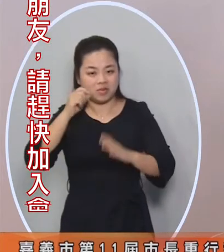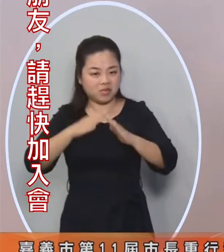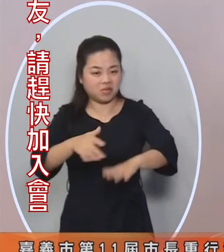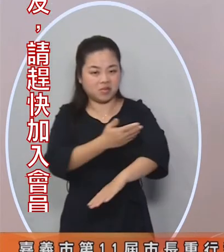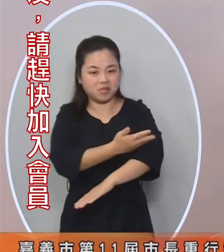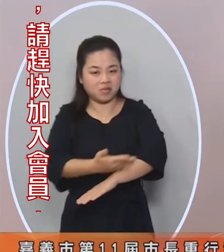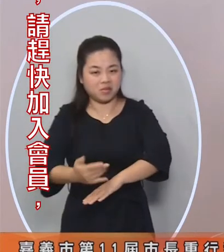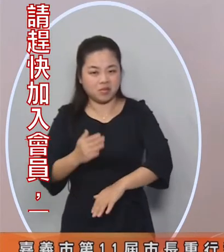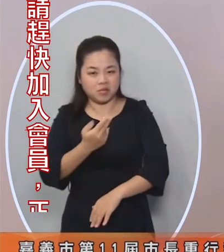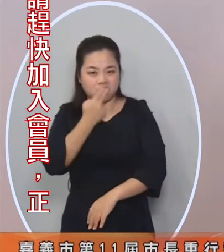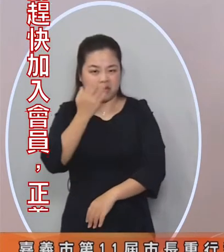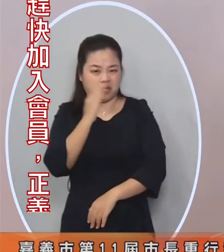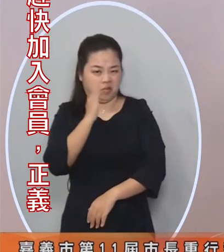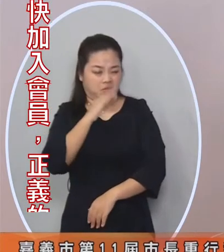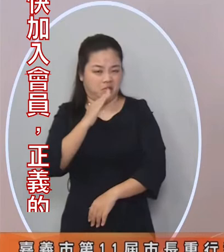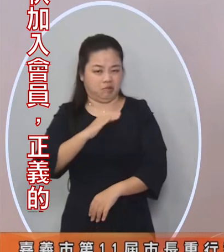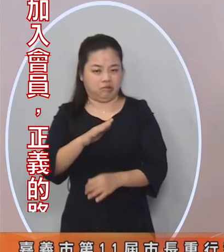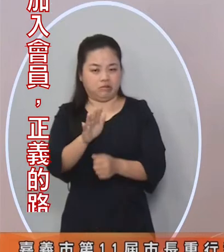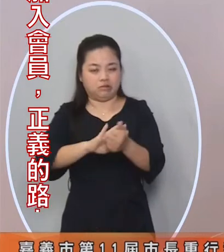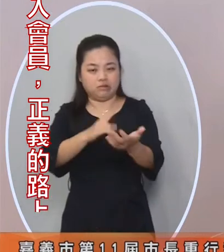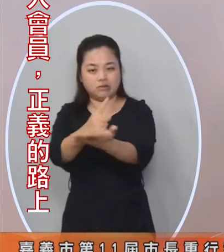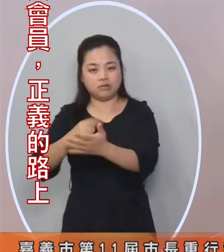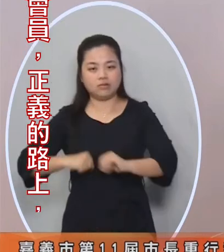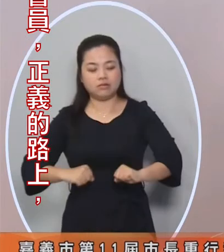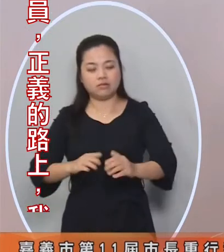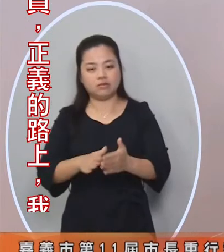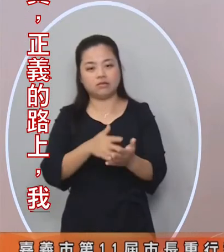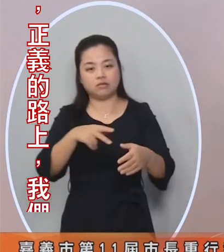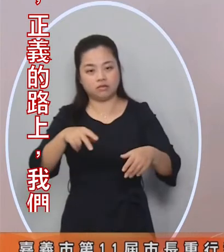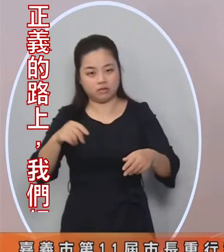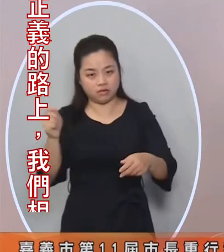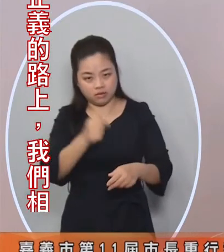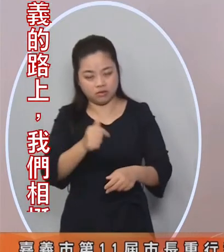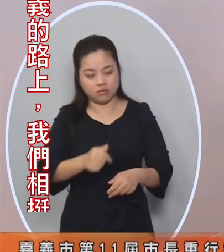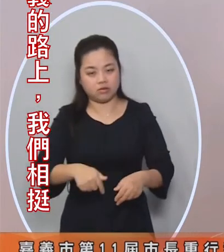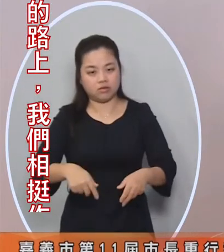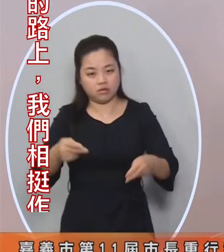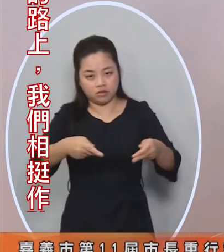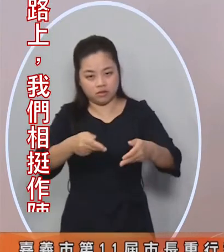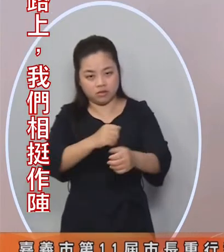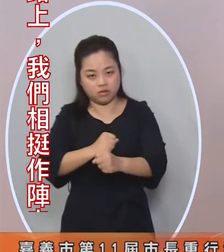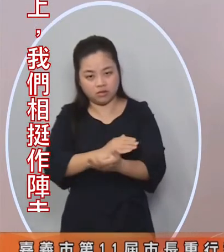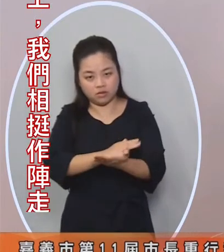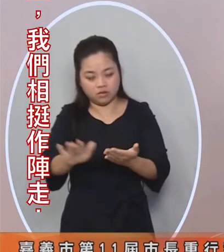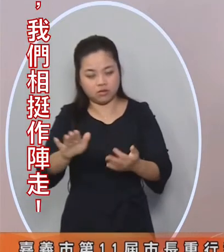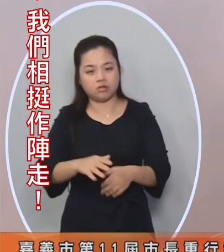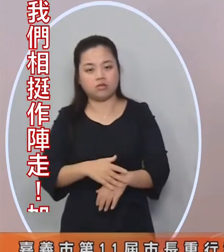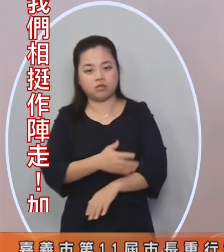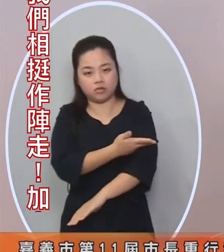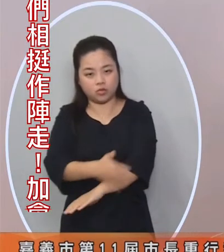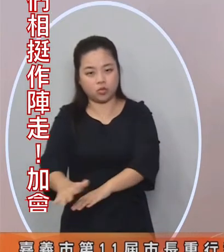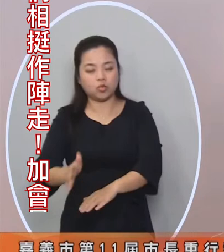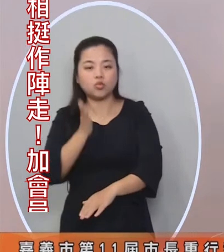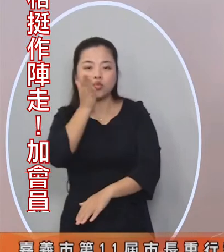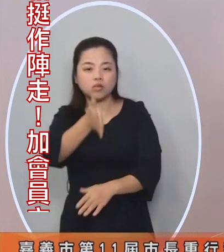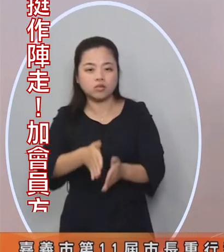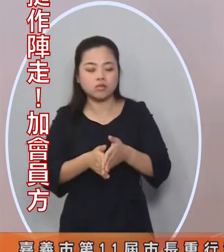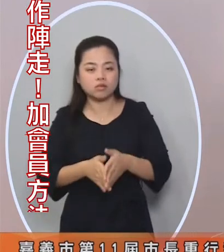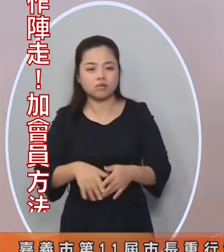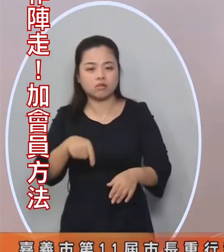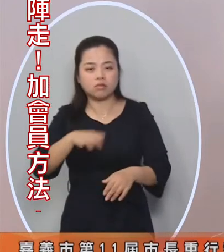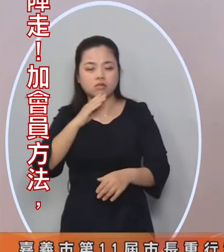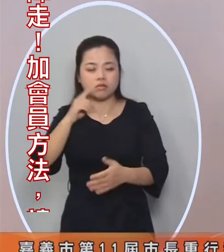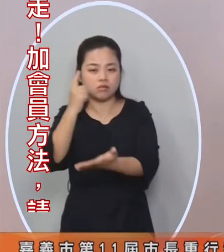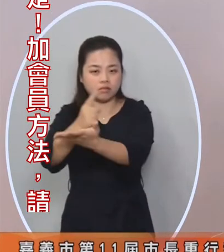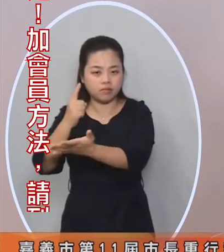难闻，影响市民健康，将尽速处理，并时常维护 排水畅通。这是历任市长